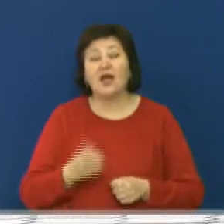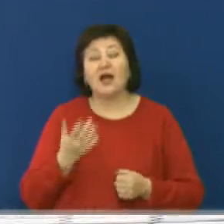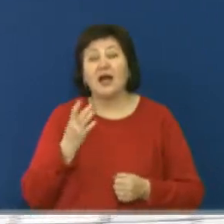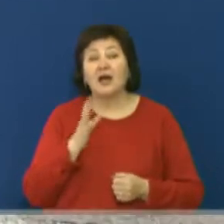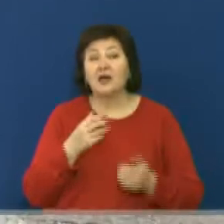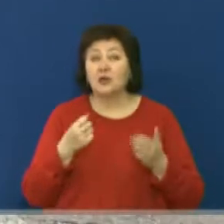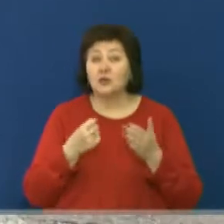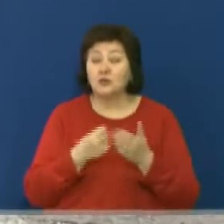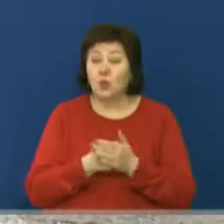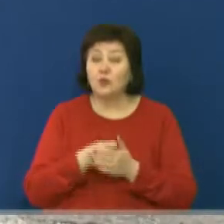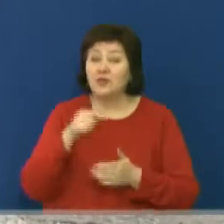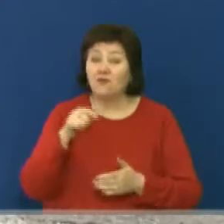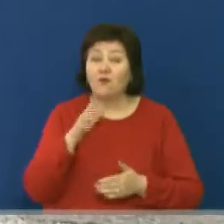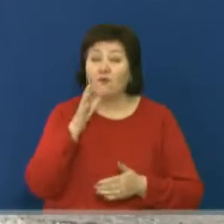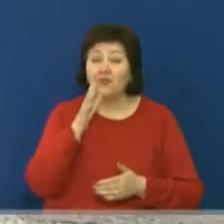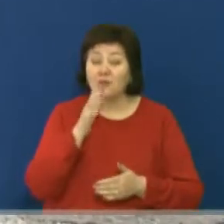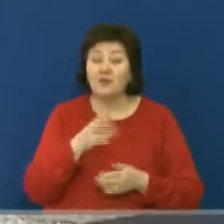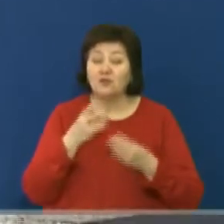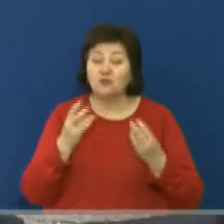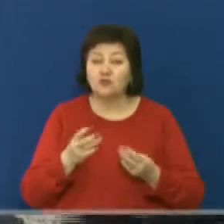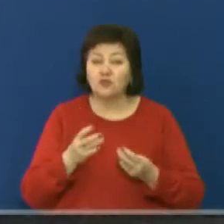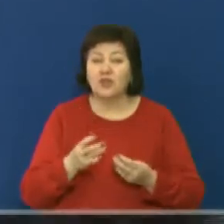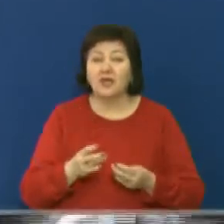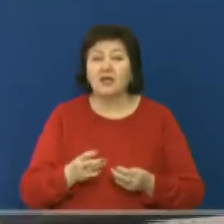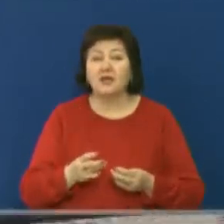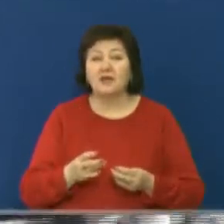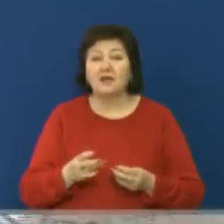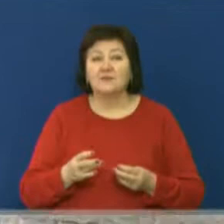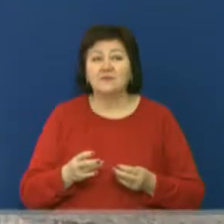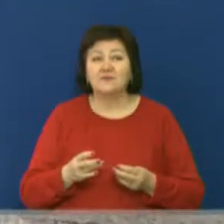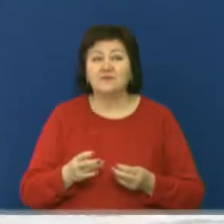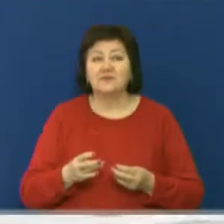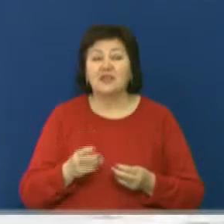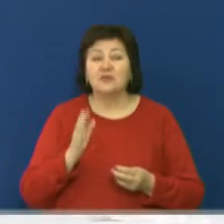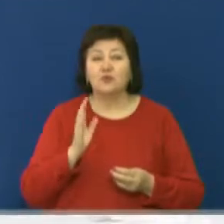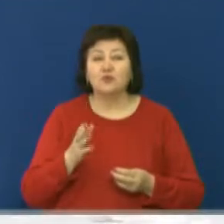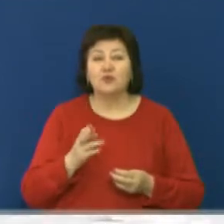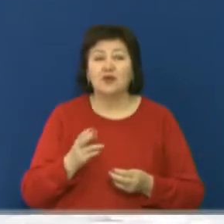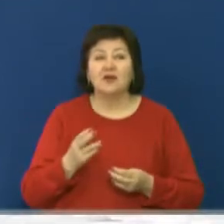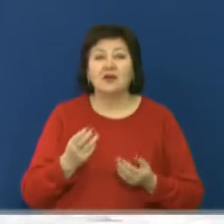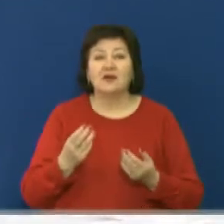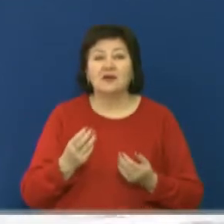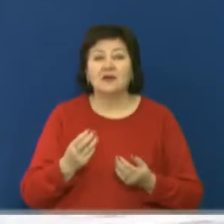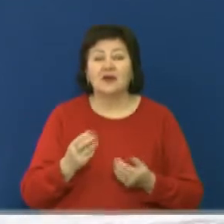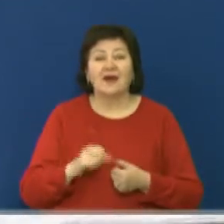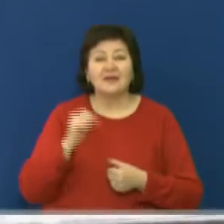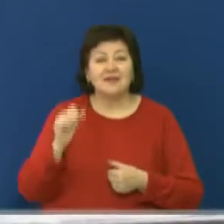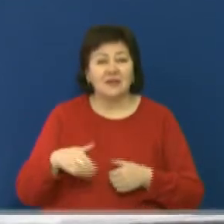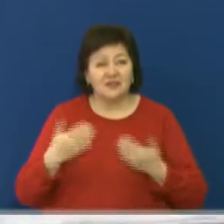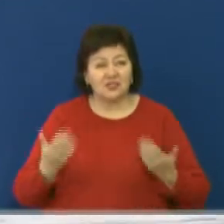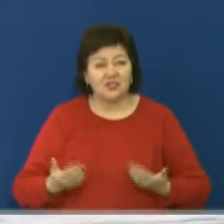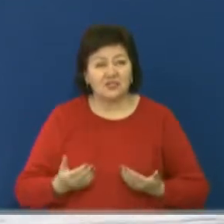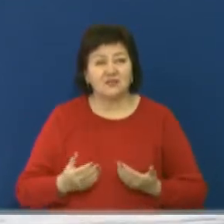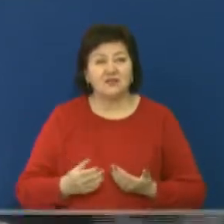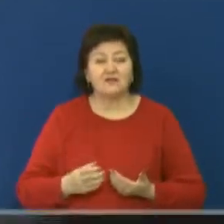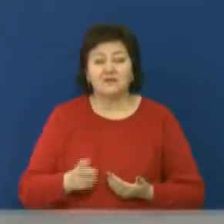болады. Түзелмеген жағдайда ғана ата-ана құқығынан айырылады. Жыл басынан бері сотқа барлығы 115 азаматтық өтініш келіп түскен. Оның 30-ы